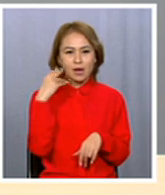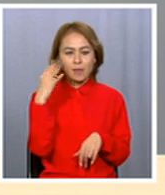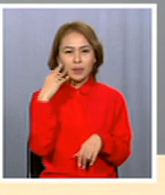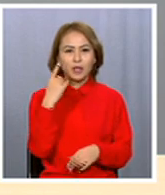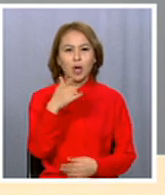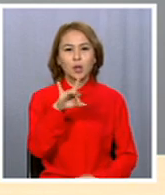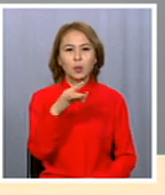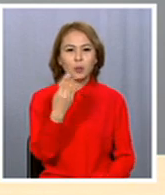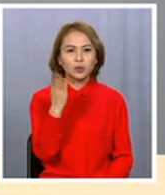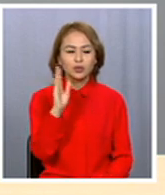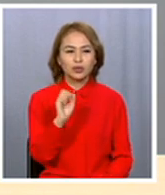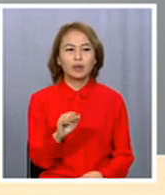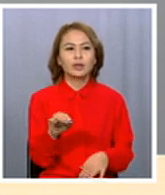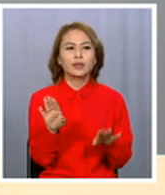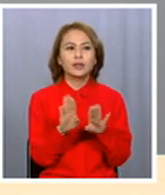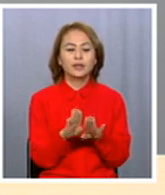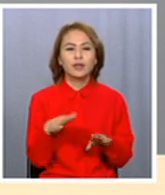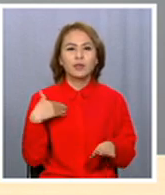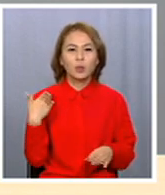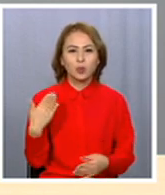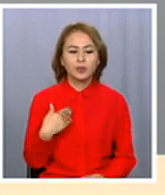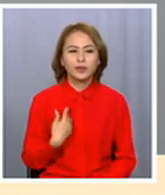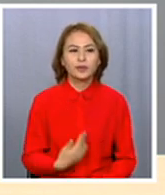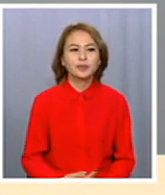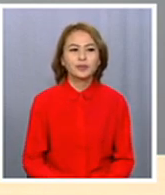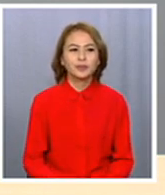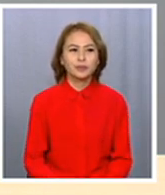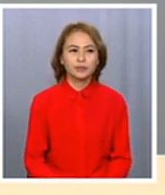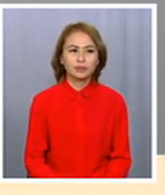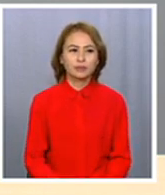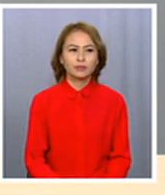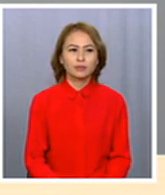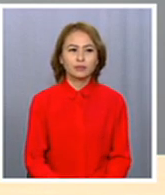груша – это фрукты.